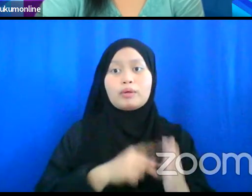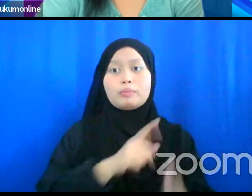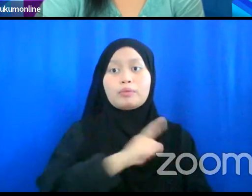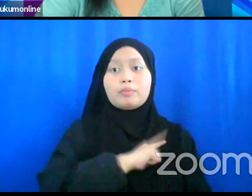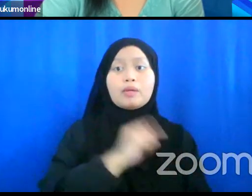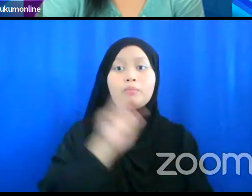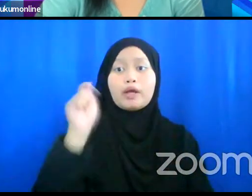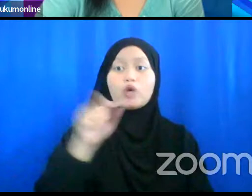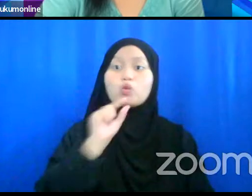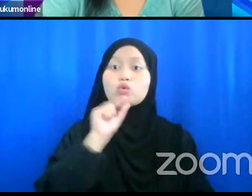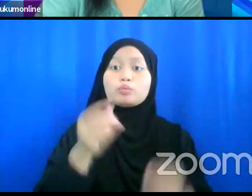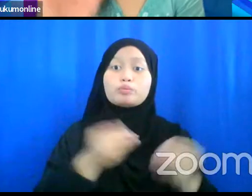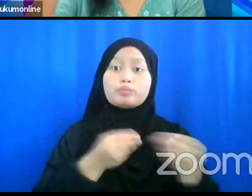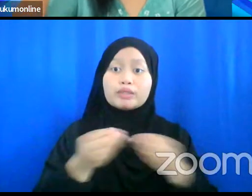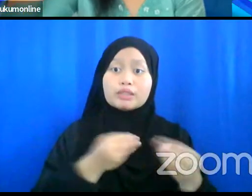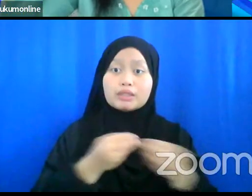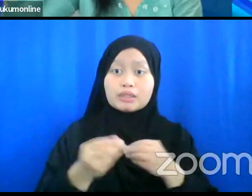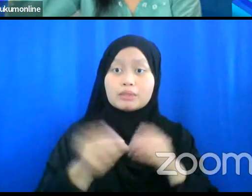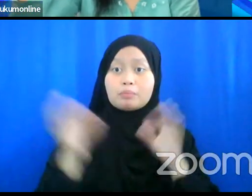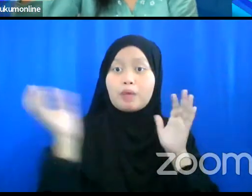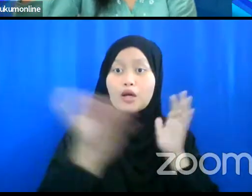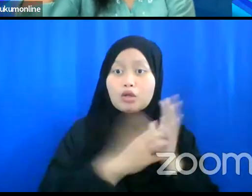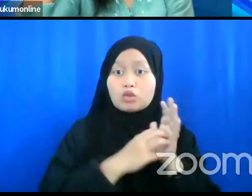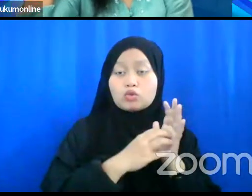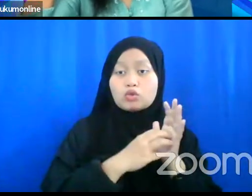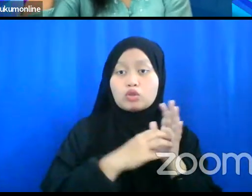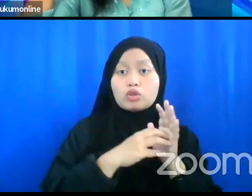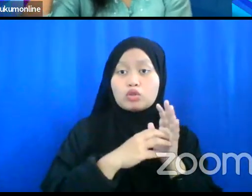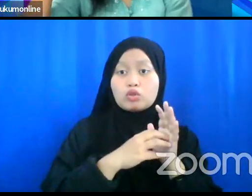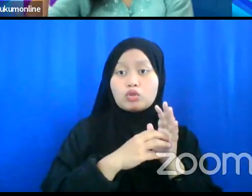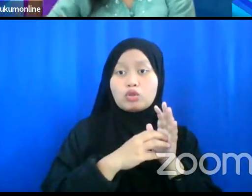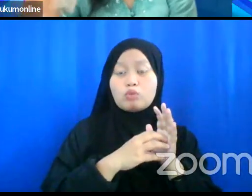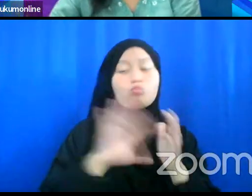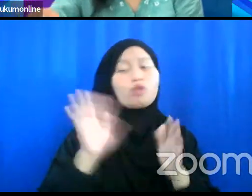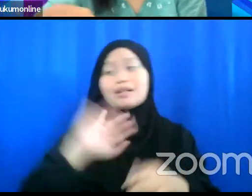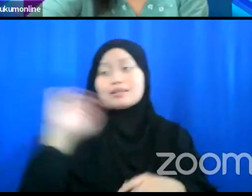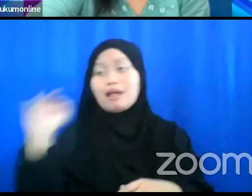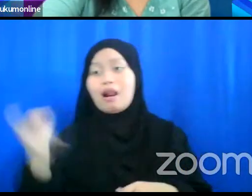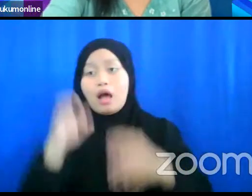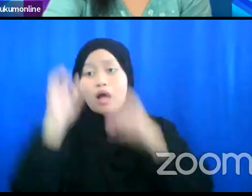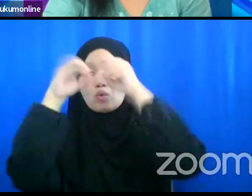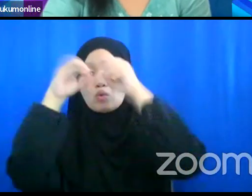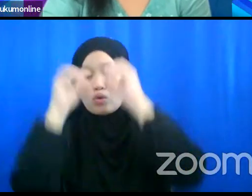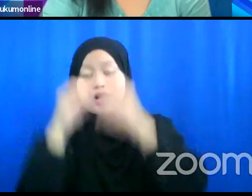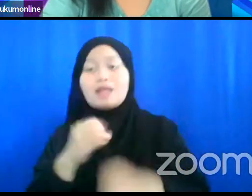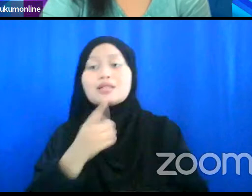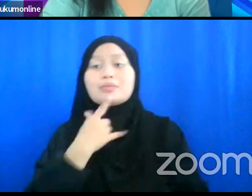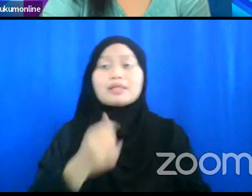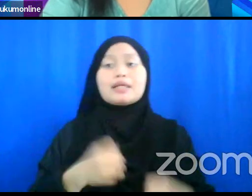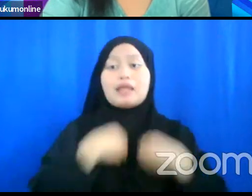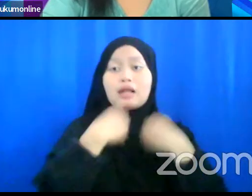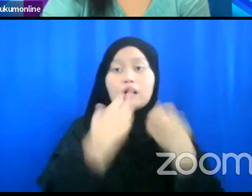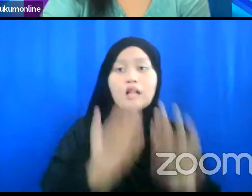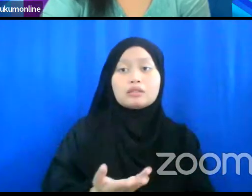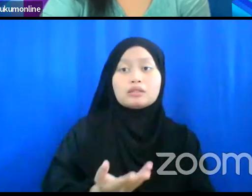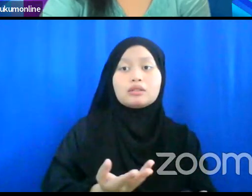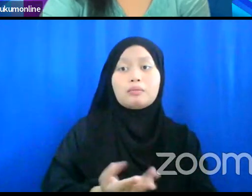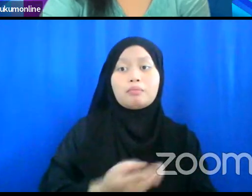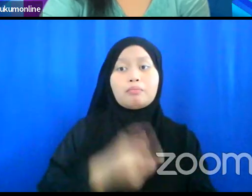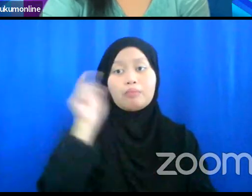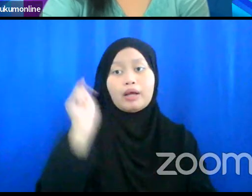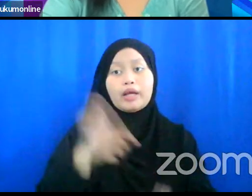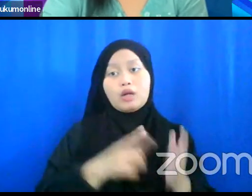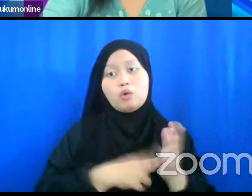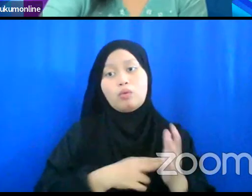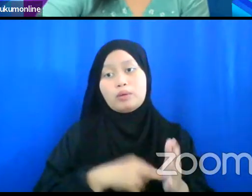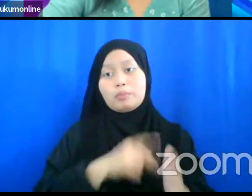untuk bisnis pada akhir dipasang di ini agenda bukan salahnya Google gitu ya memang secara sukarela Dia memakai